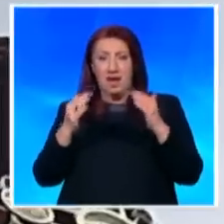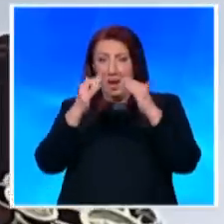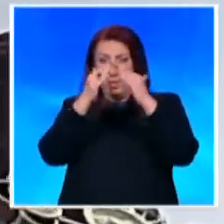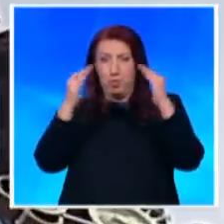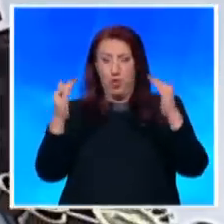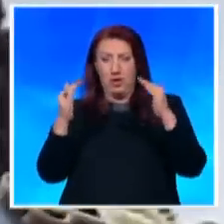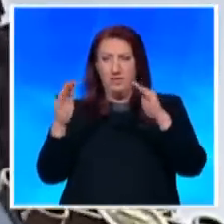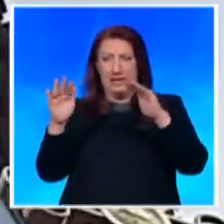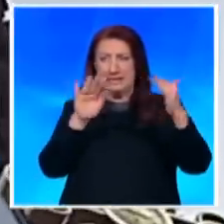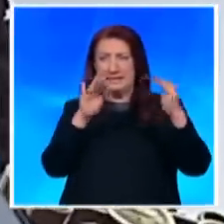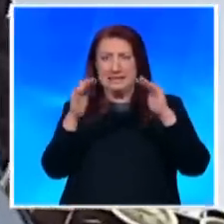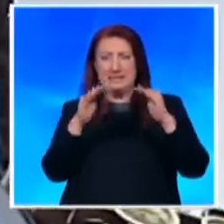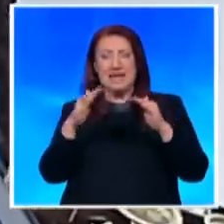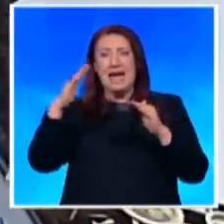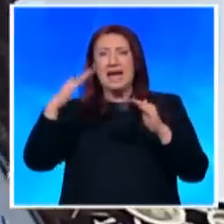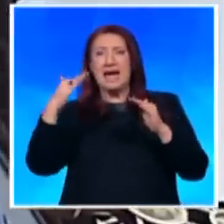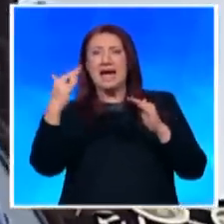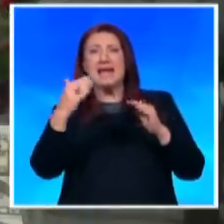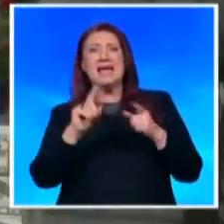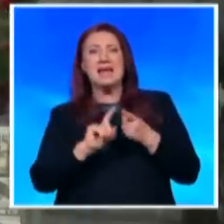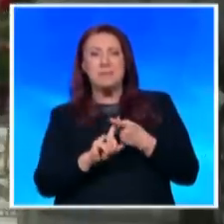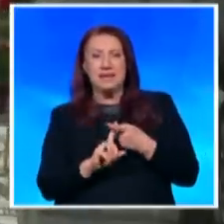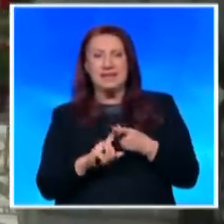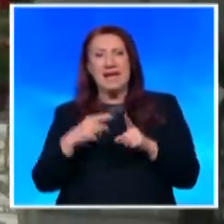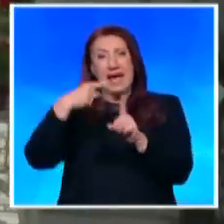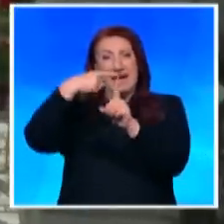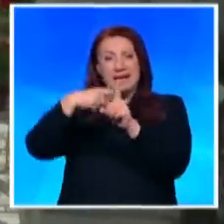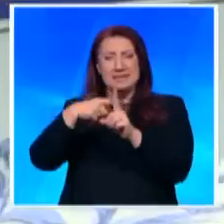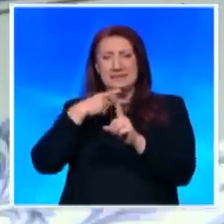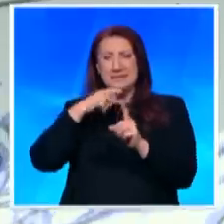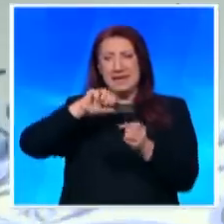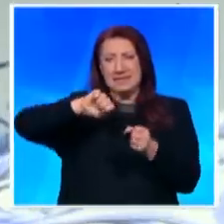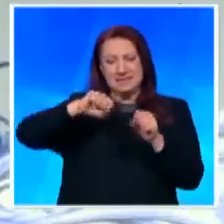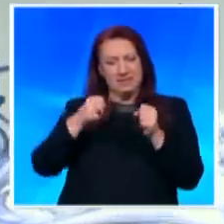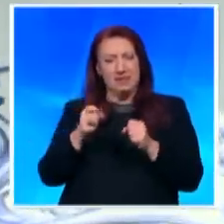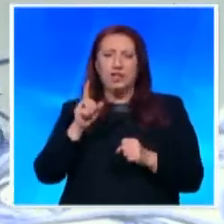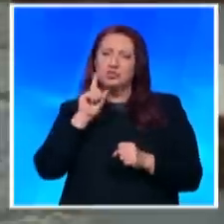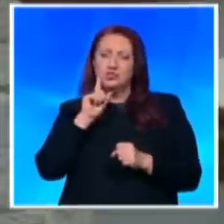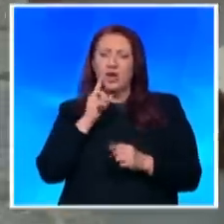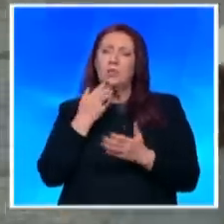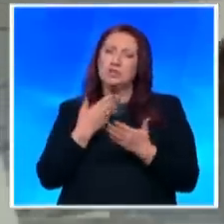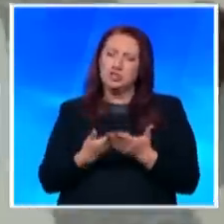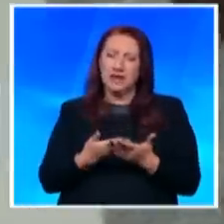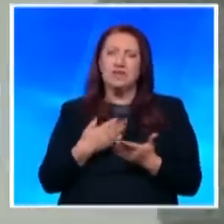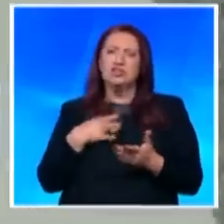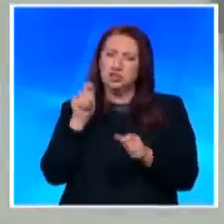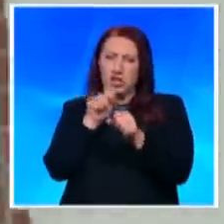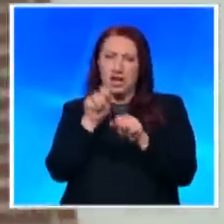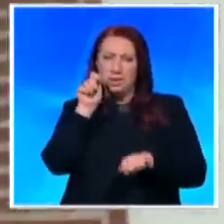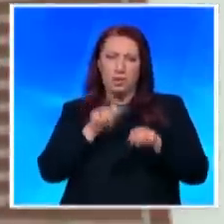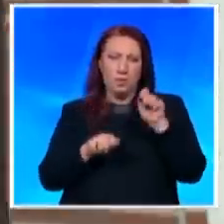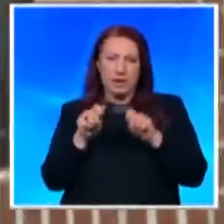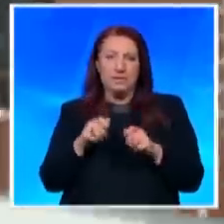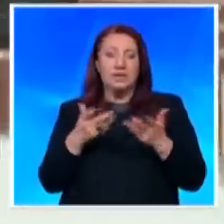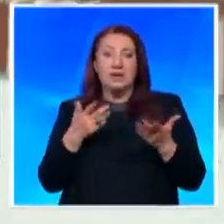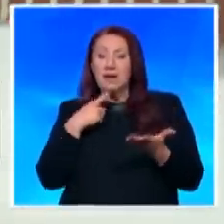няколко керамиди и кръстът е леко изкривен. Парапланеристът е обещал да възстанови щетите и е обяснил на полицията, че аварийното му приземяване се